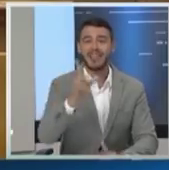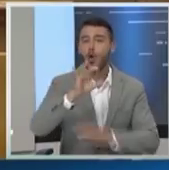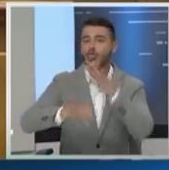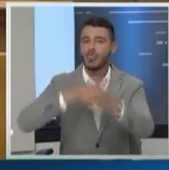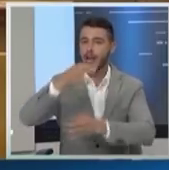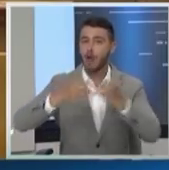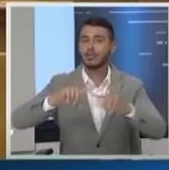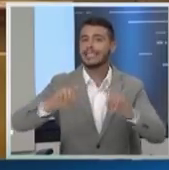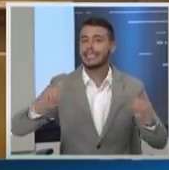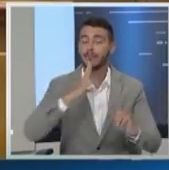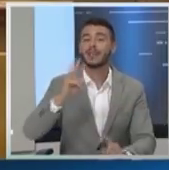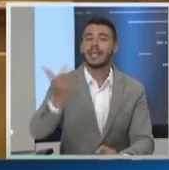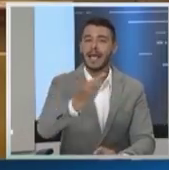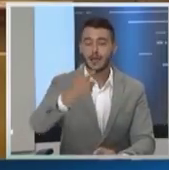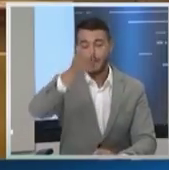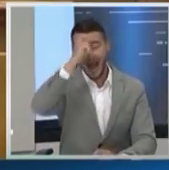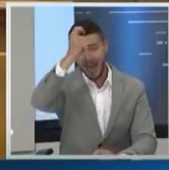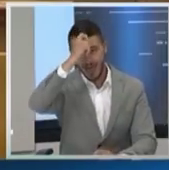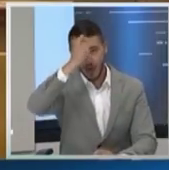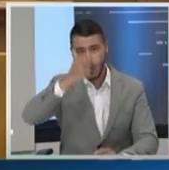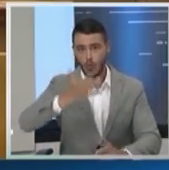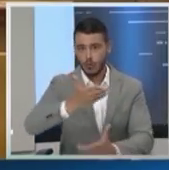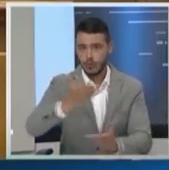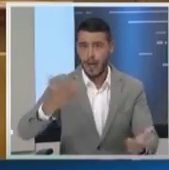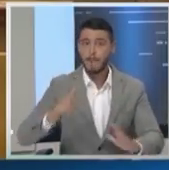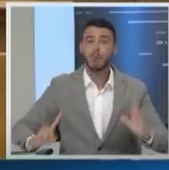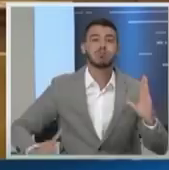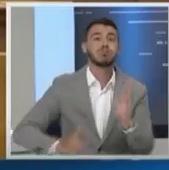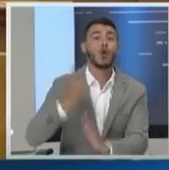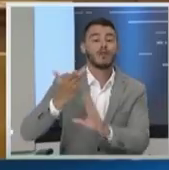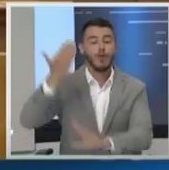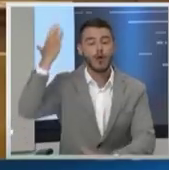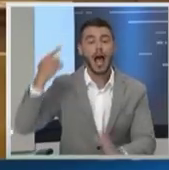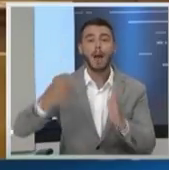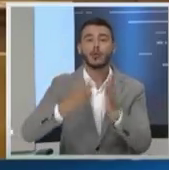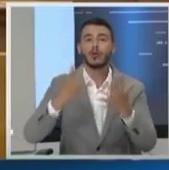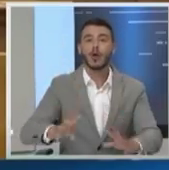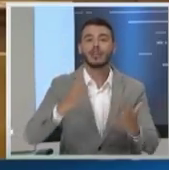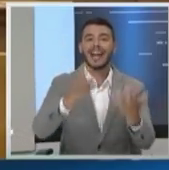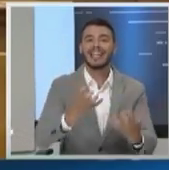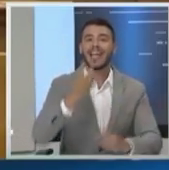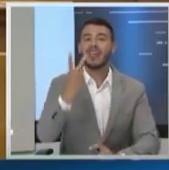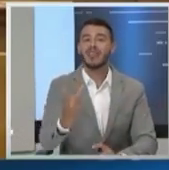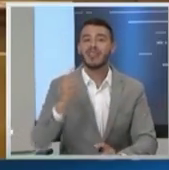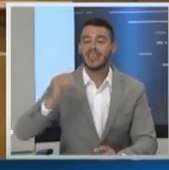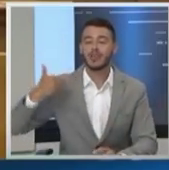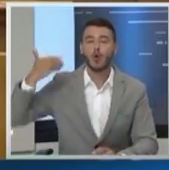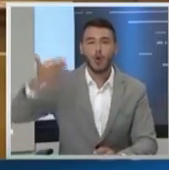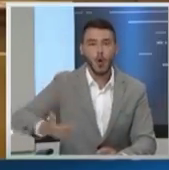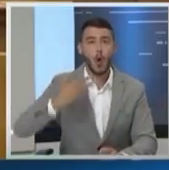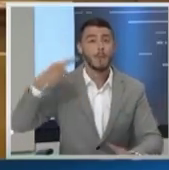οποίοι παραδέχονται για πρώτη φορά μετά τον Γκλιγκόροφ το 1992, συμβαίνει αυτό, από Πρωθυπουργό και